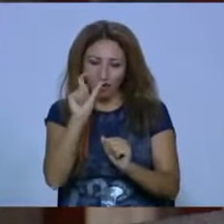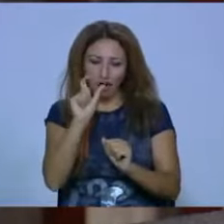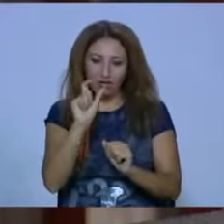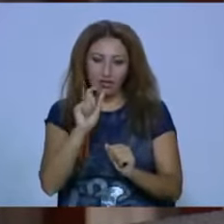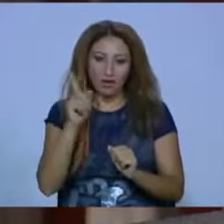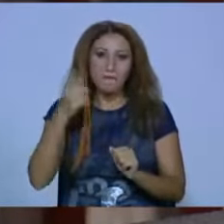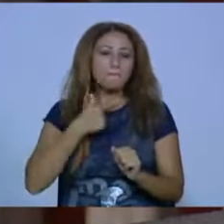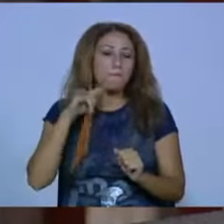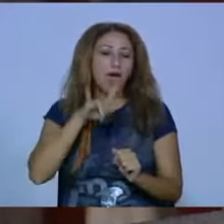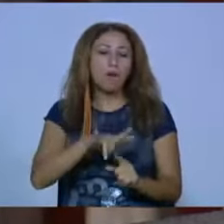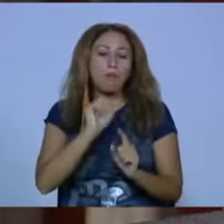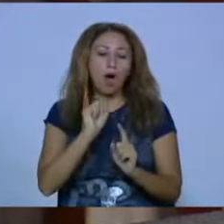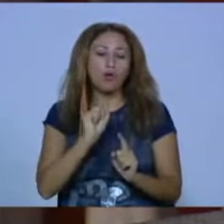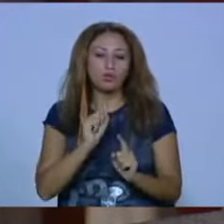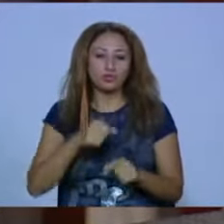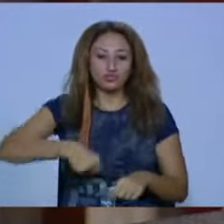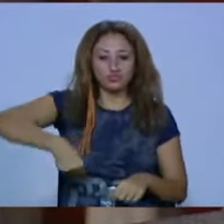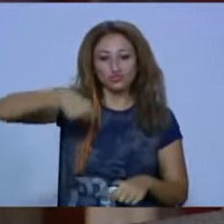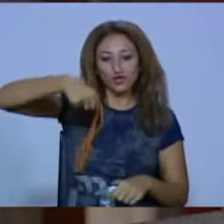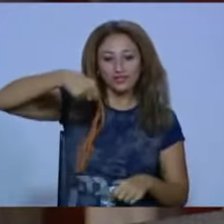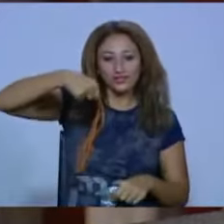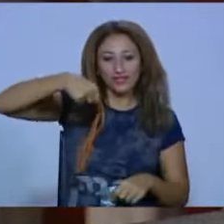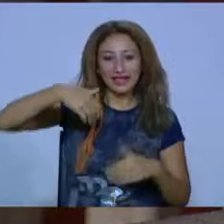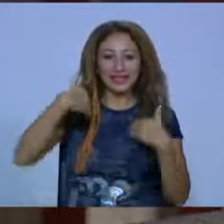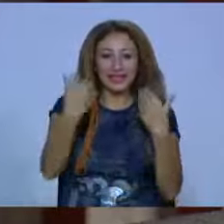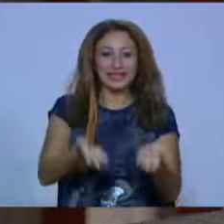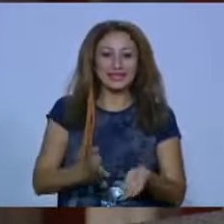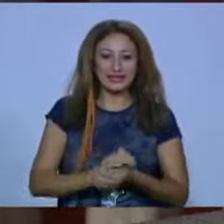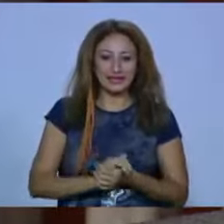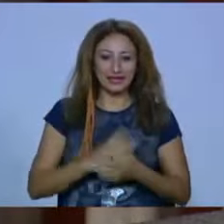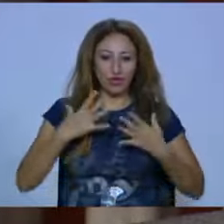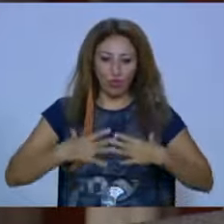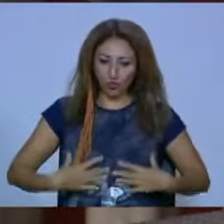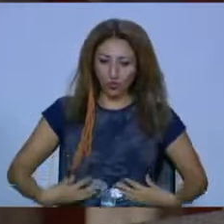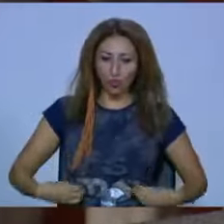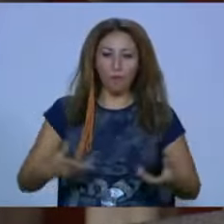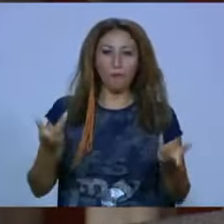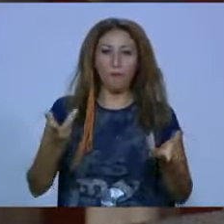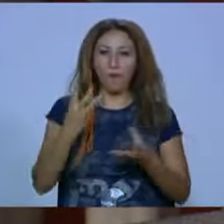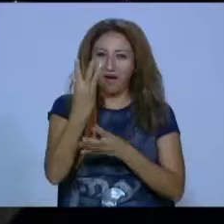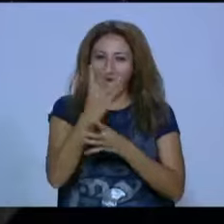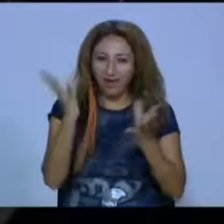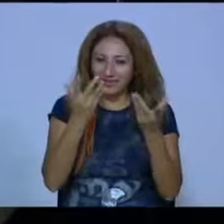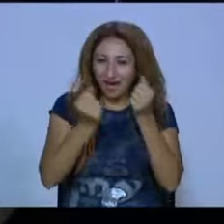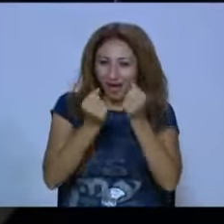هو مرتبط بيه قوي، وكان جايب له شنطه لوحده فيها هدوم ولعب.